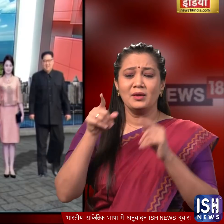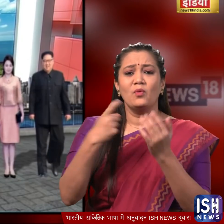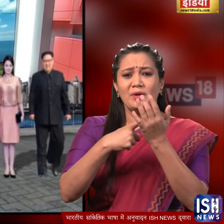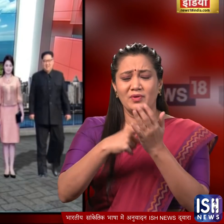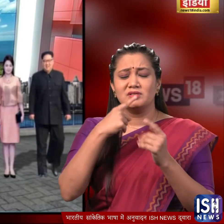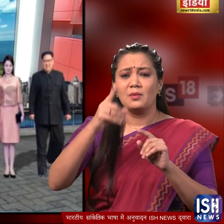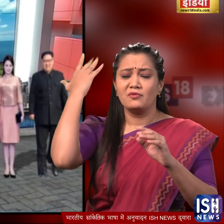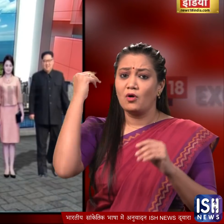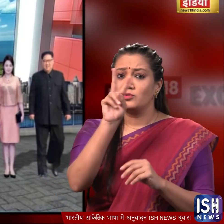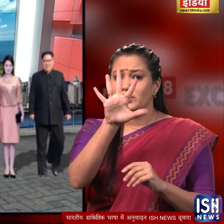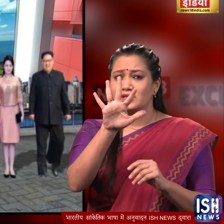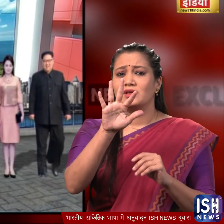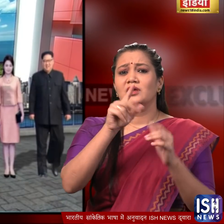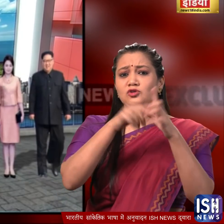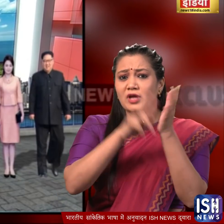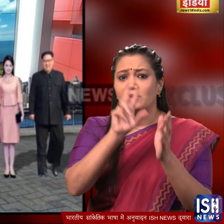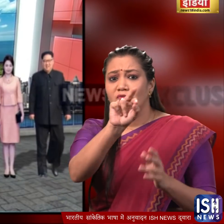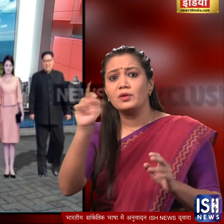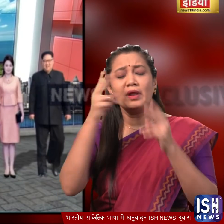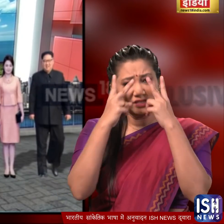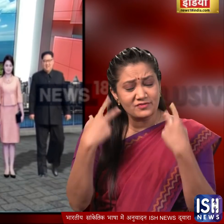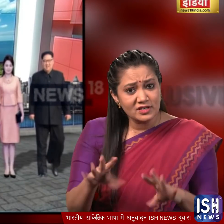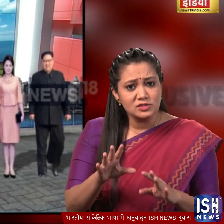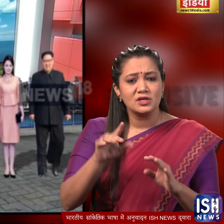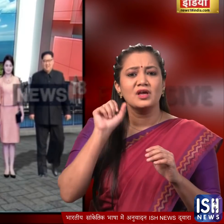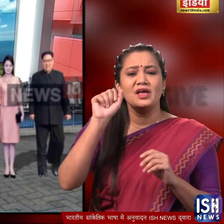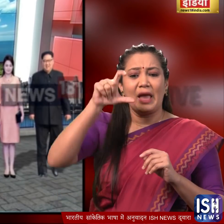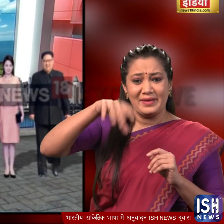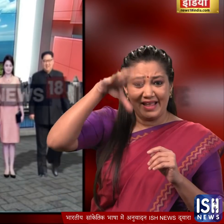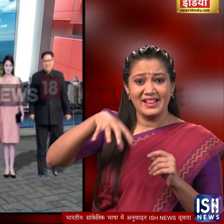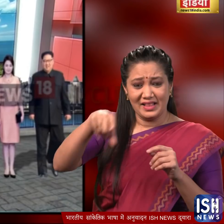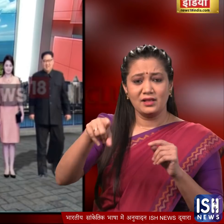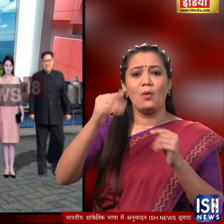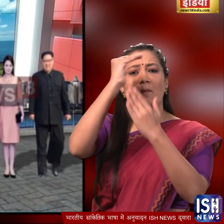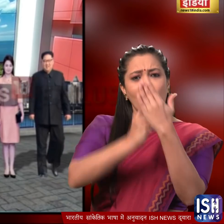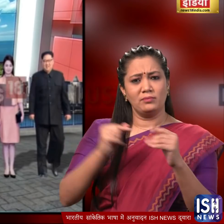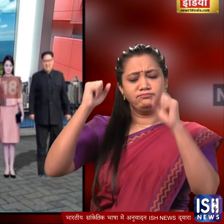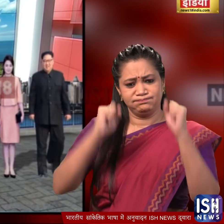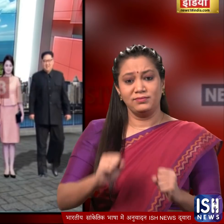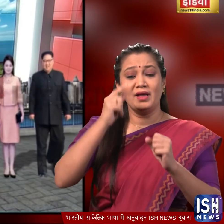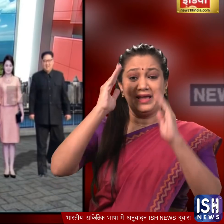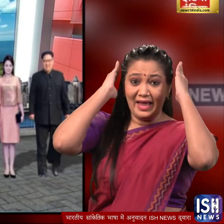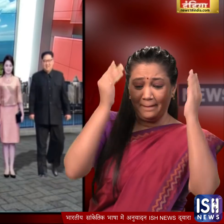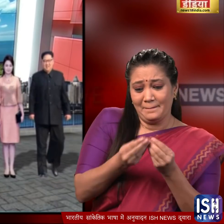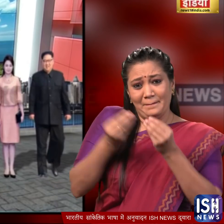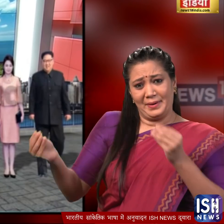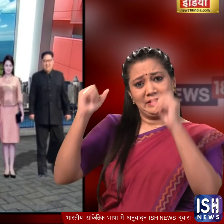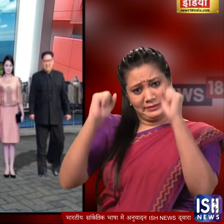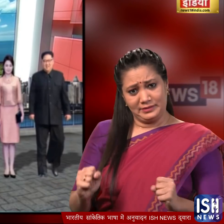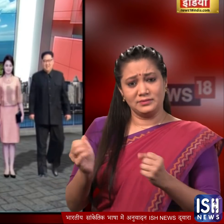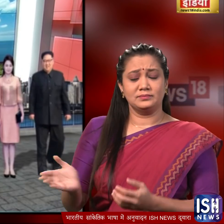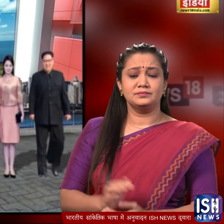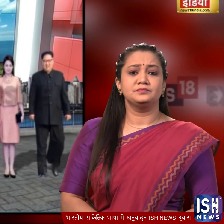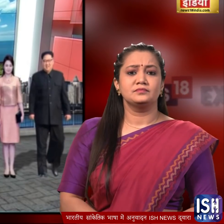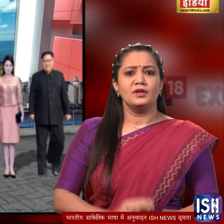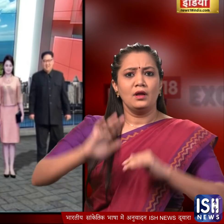को आखिरी बार 25 जनवरी 2020 को देखा गया, जिसमें वो राजधानी प्योंगयांग में एक समारोह के दौरान अपने पति किम जोंग उन के बगल में